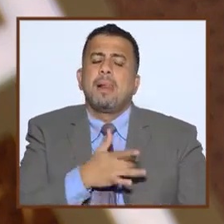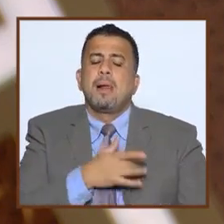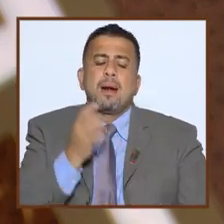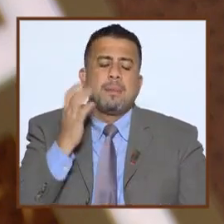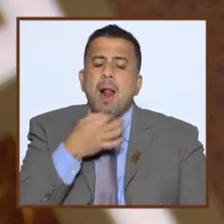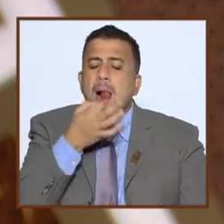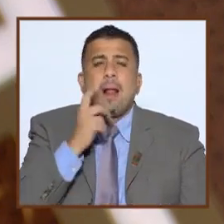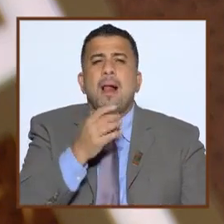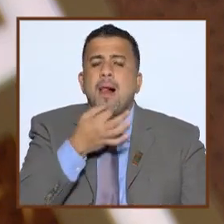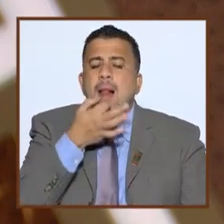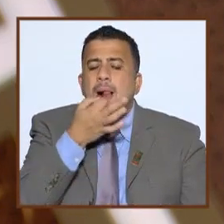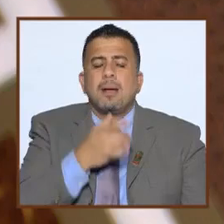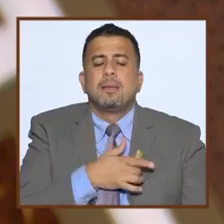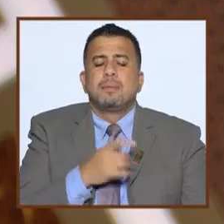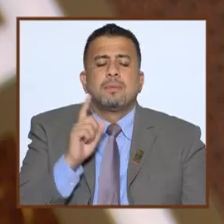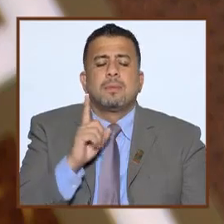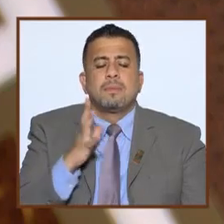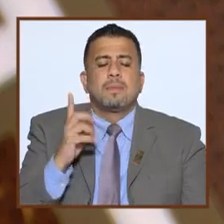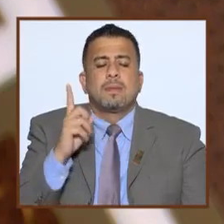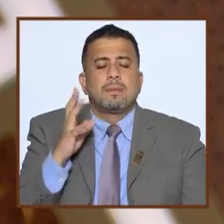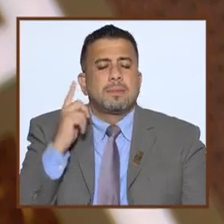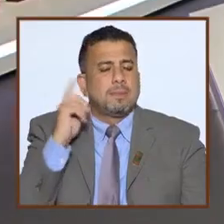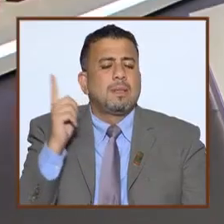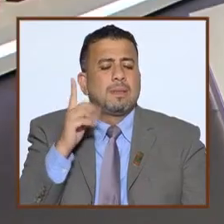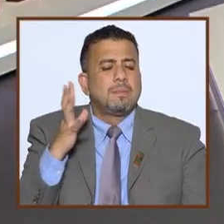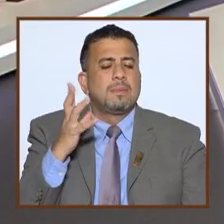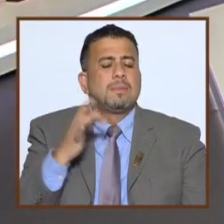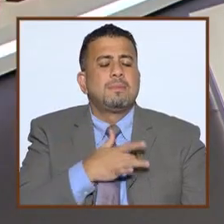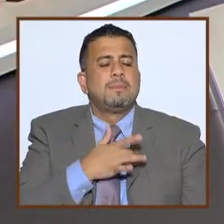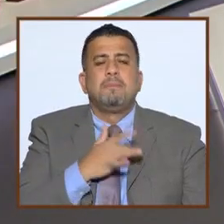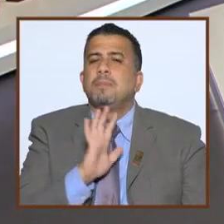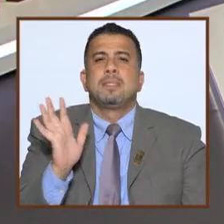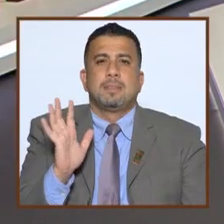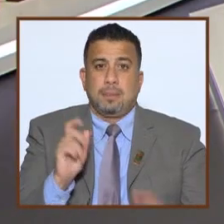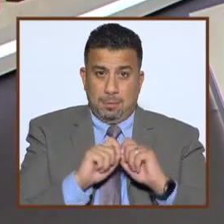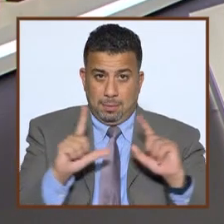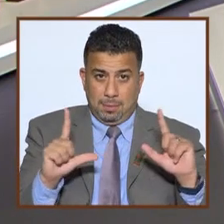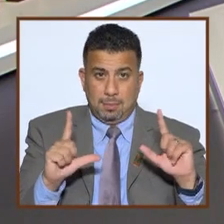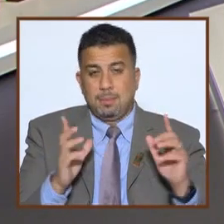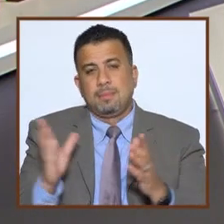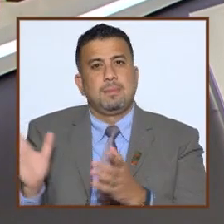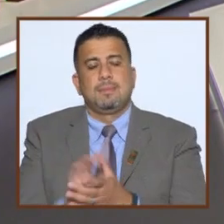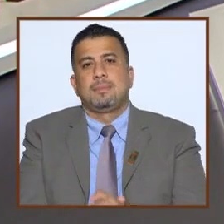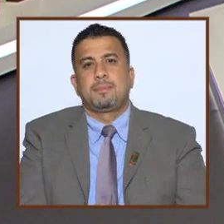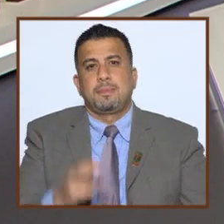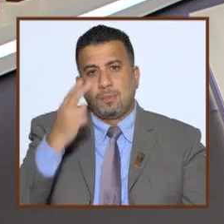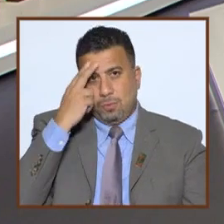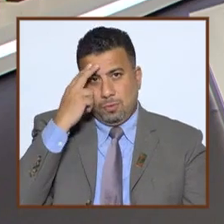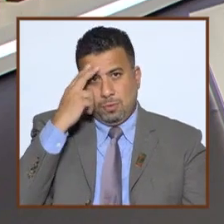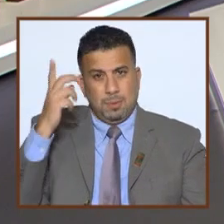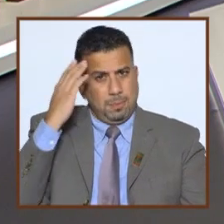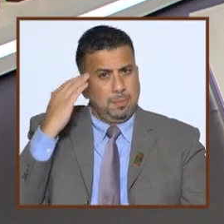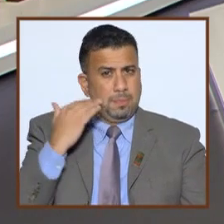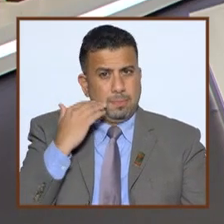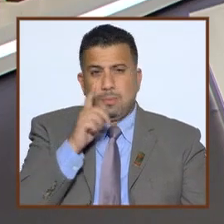على قلبه هذا الذكر بارك الله فيك هند من السعوديه تقول انا عندي بنت عمرها